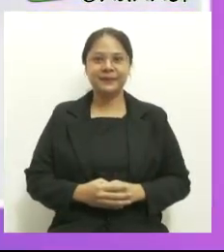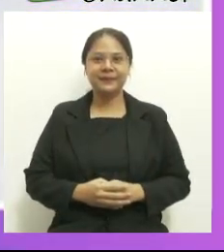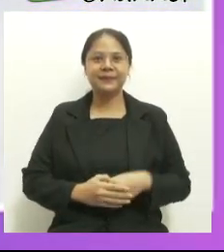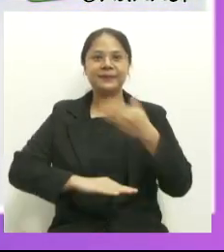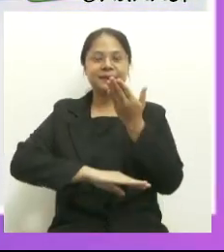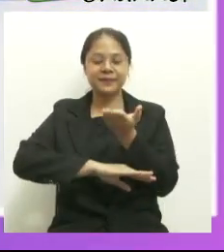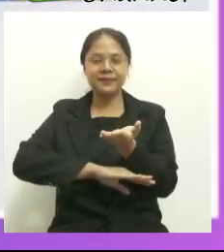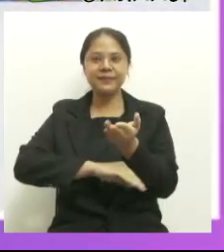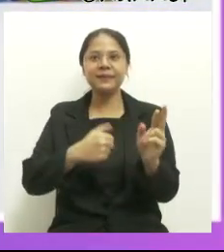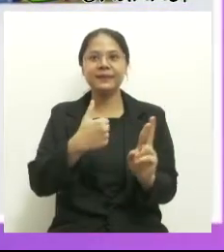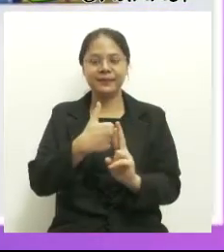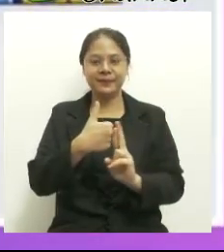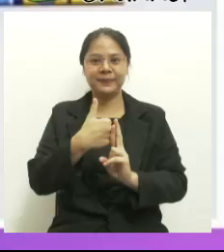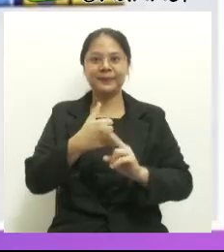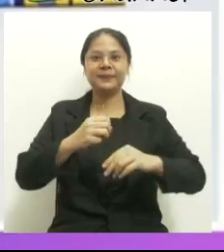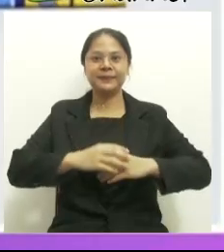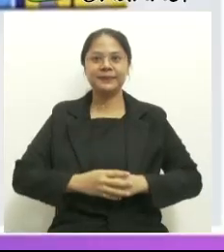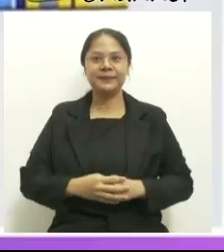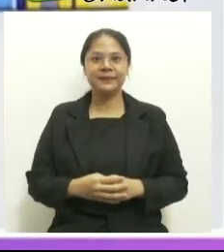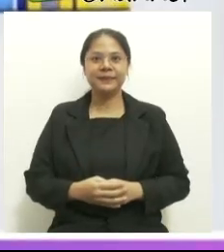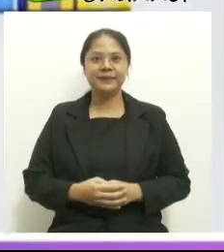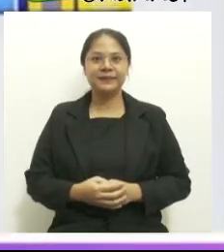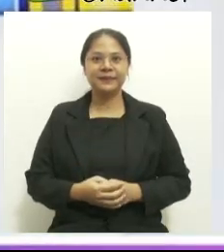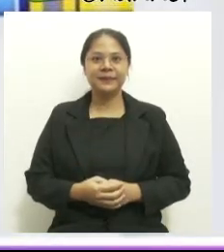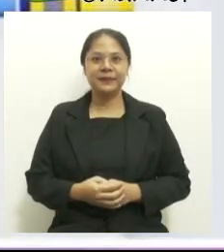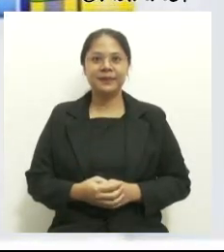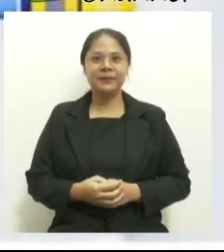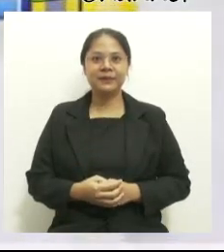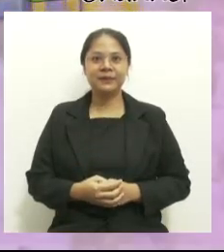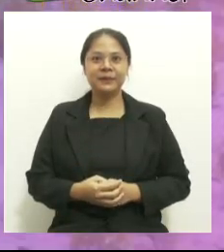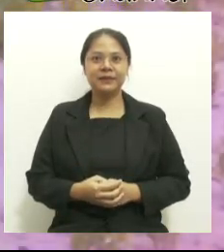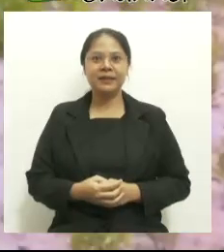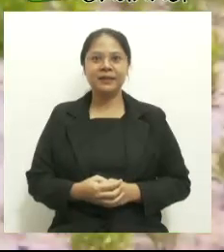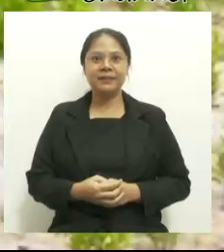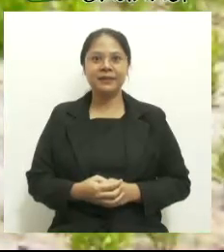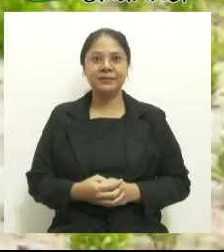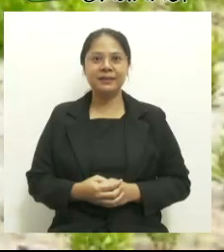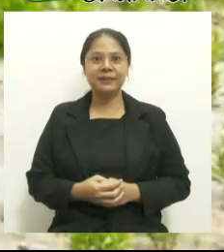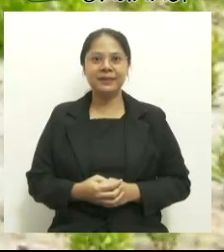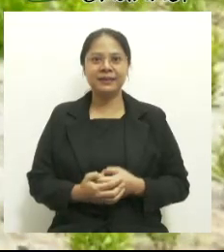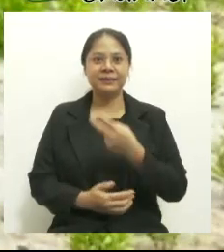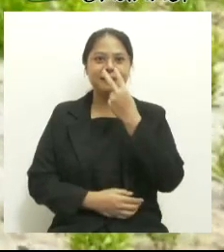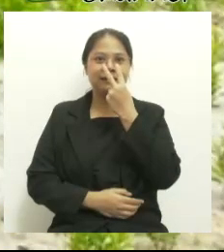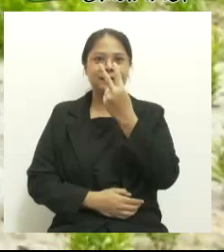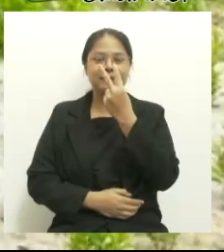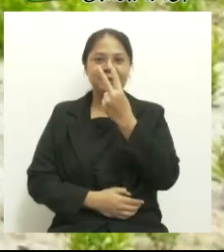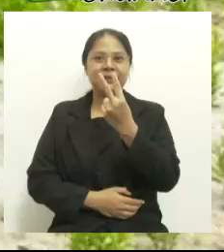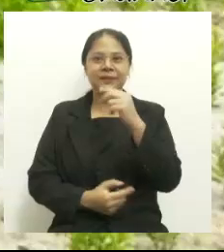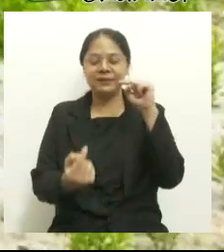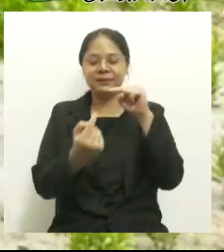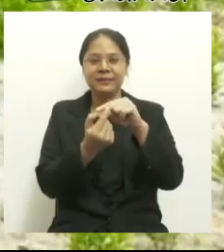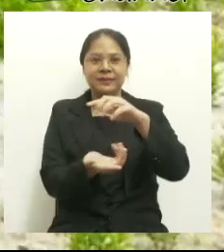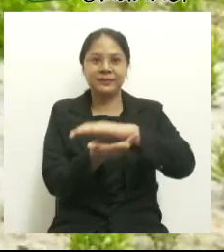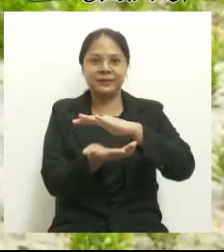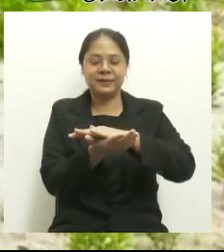นางสาวภัทรพรบุญชูรองผู้อำนวยการโรงเรียนบ้านท่าข้ามปีการศึกษา2567มีนักเรียนทั้